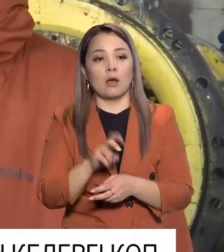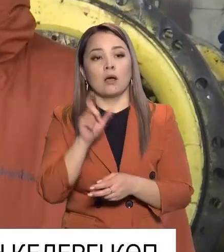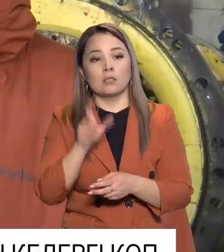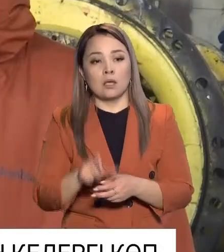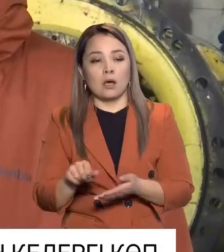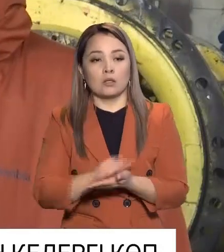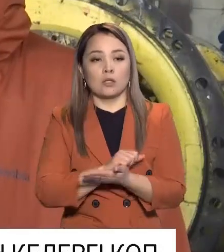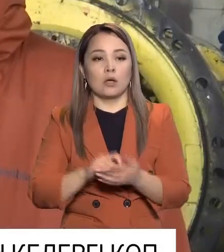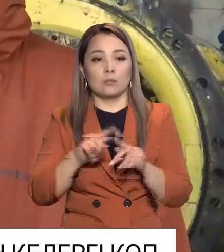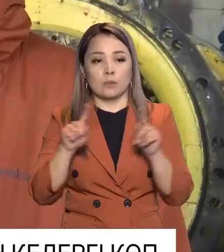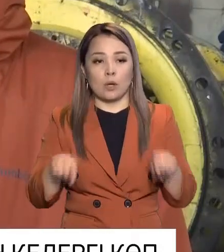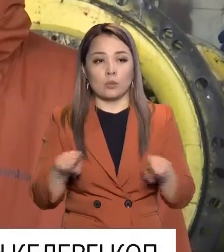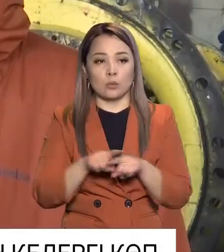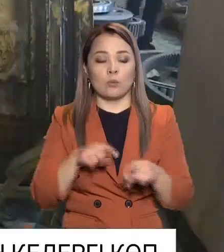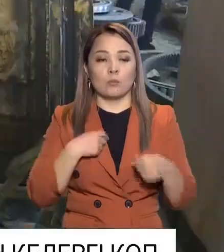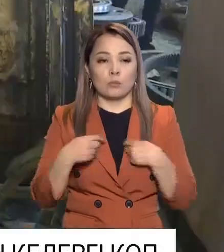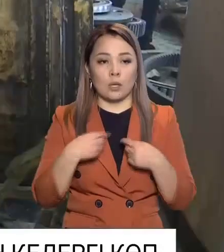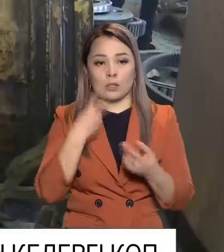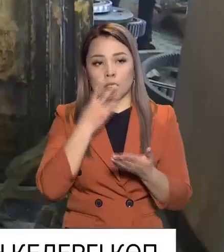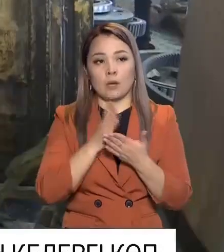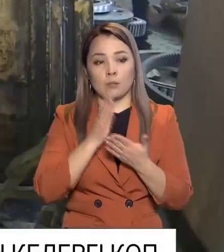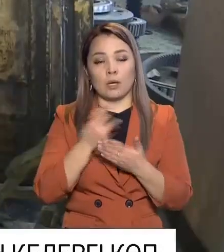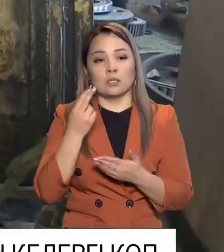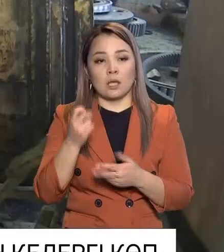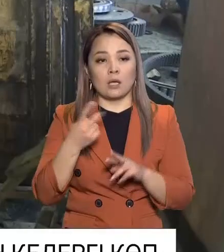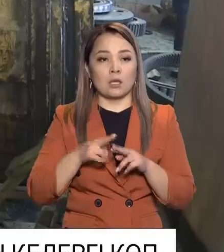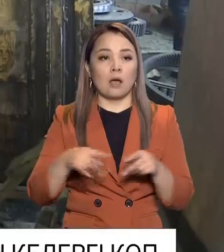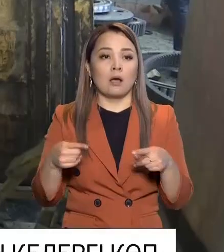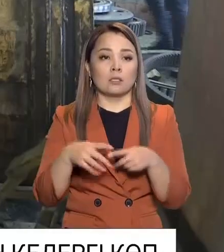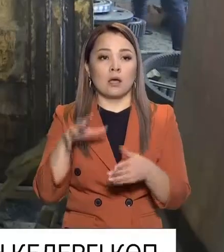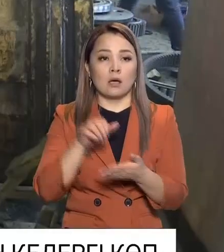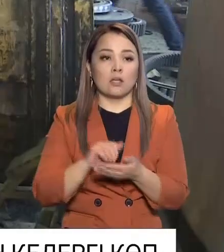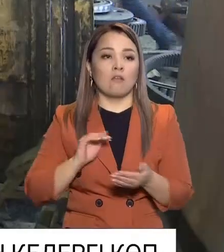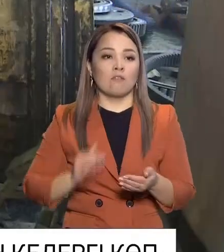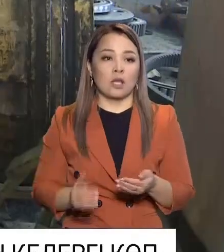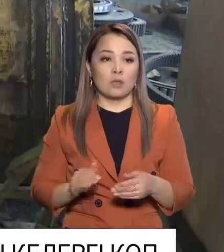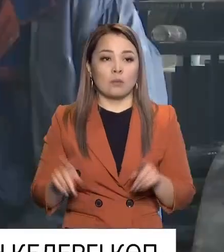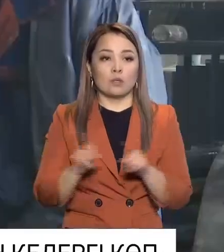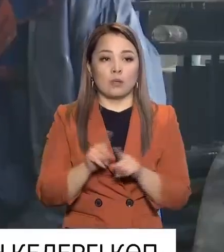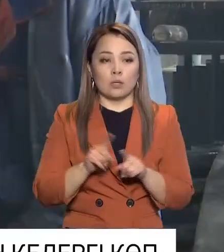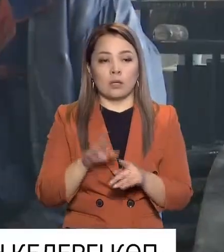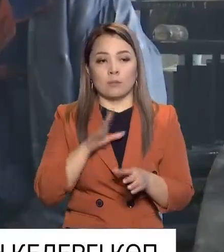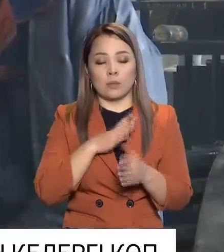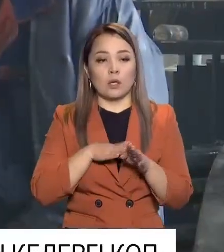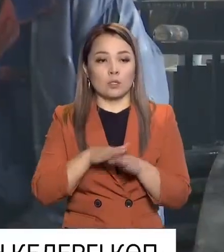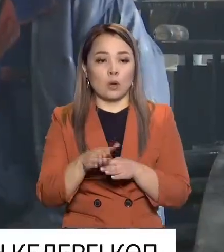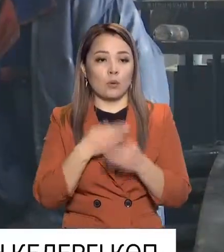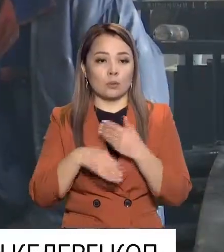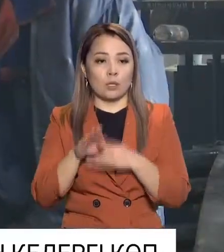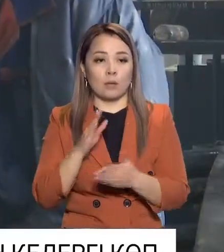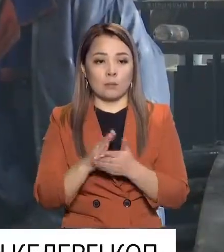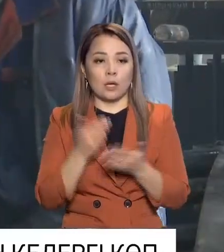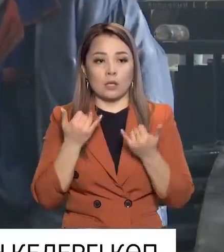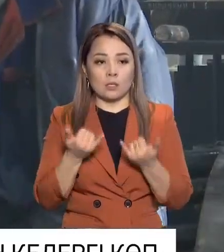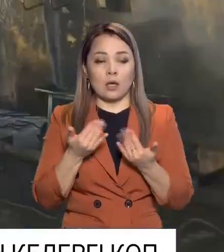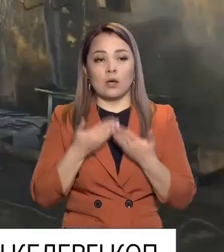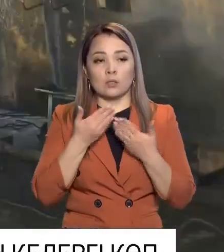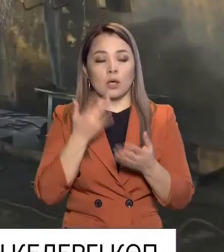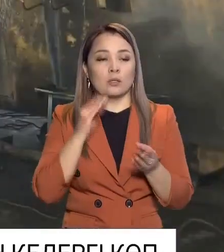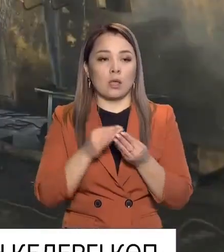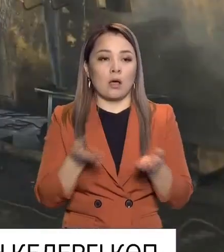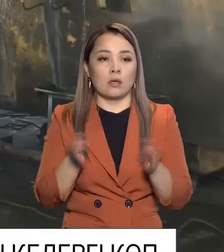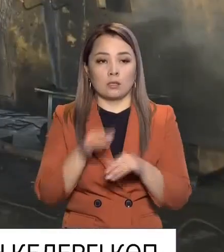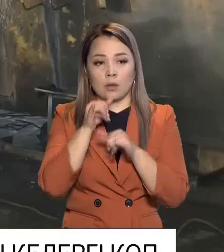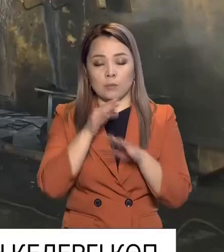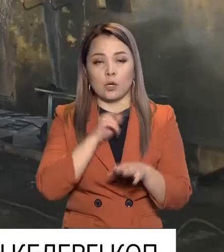шыққанын қағазы бола тұра осылай істейді. Цехтарды жалғалып отырған фирмалар түгел кетсе, аумағы ат шаптырым зауытты ұстап тұру мүмкін емес. Ал бұған